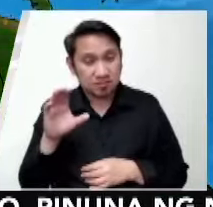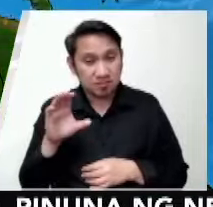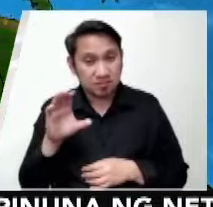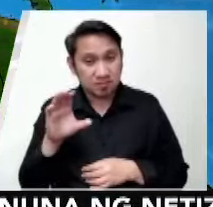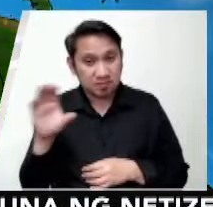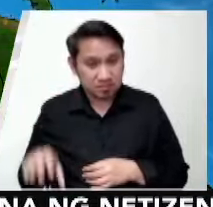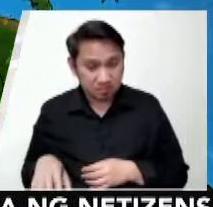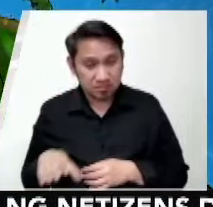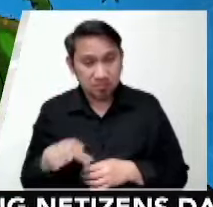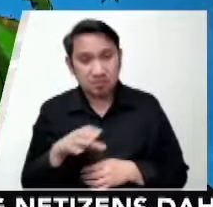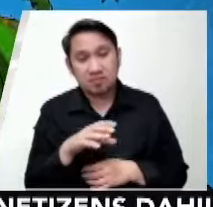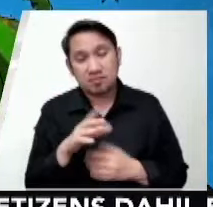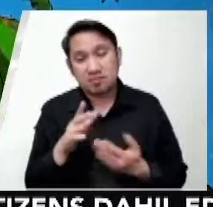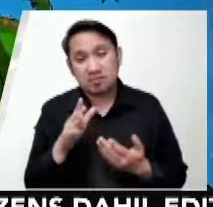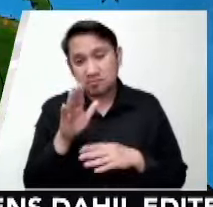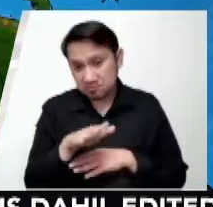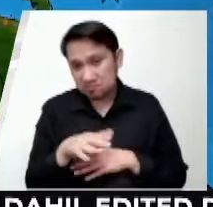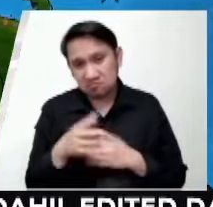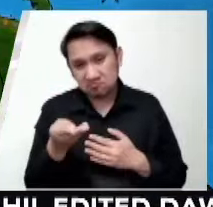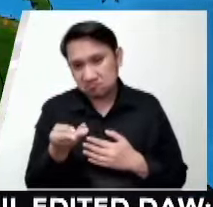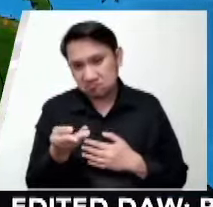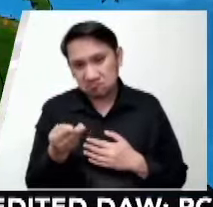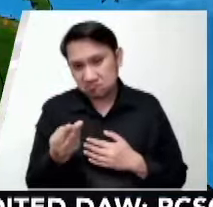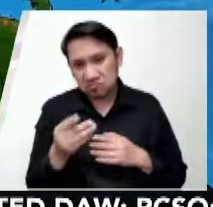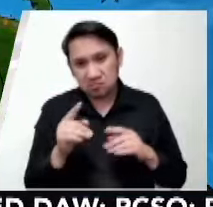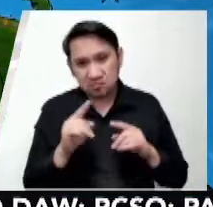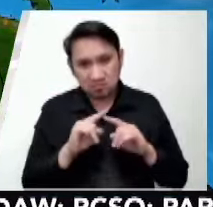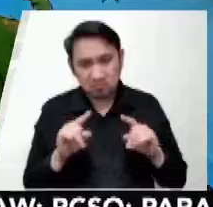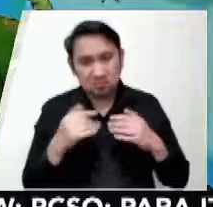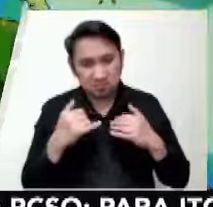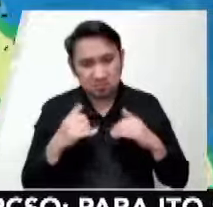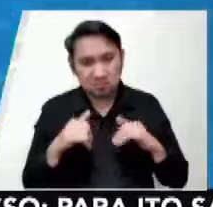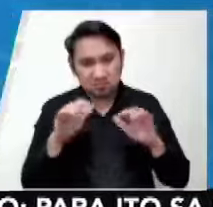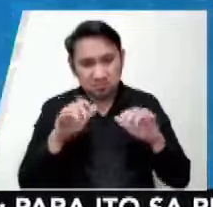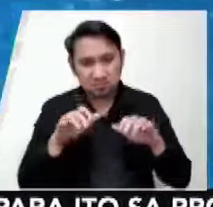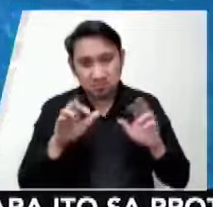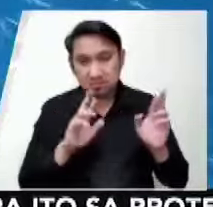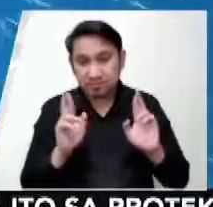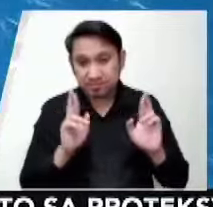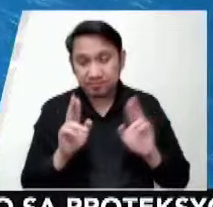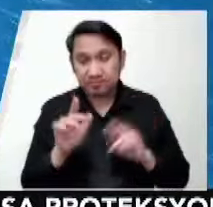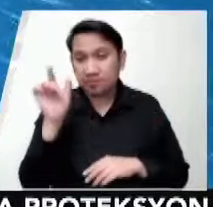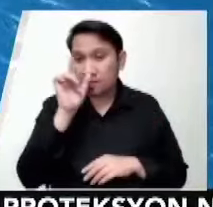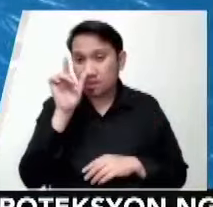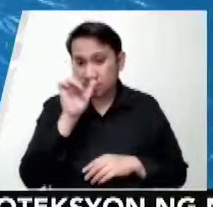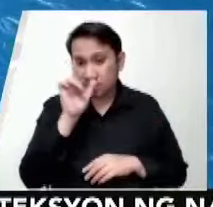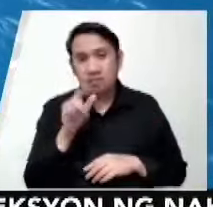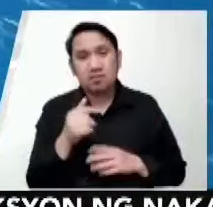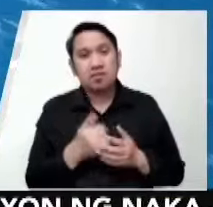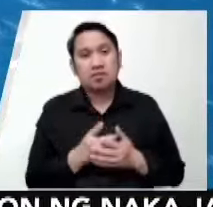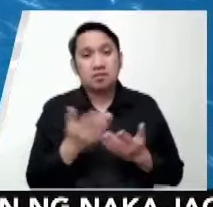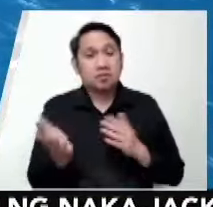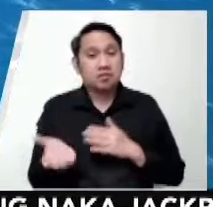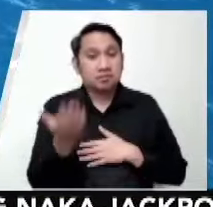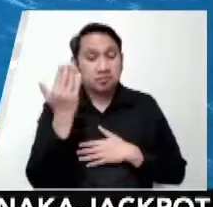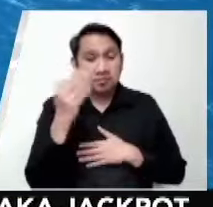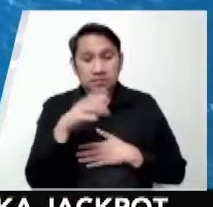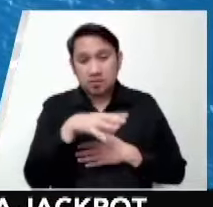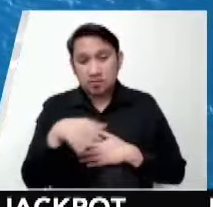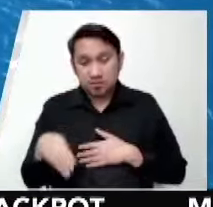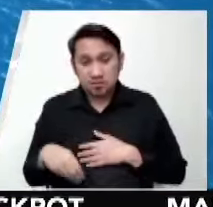pero maging handa pa rin sa localized thunderstorms. Sa Luzon naman, uulanin din sa umaga ang Cagayan, Aurora at